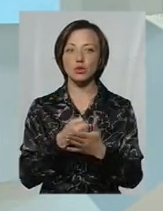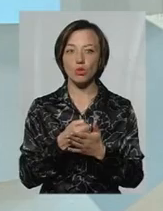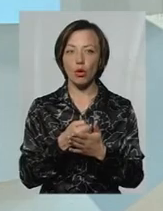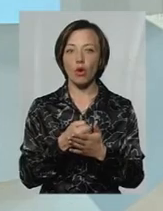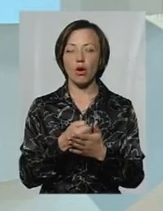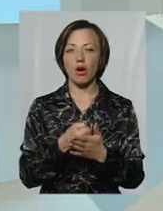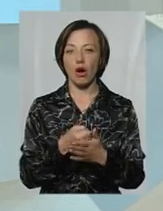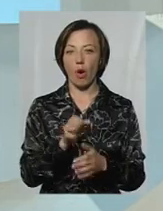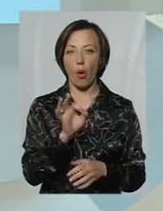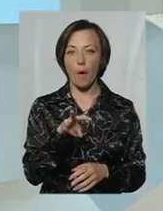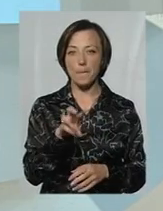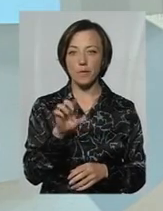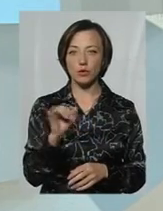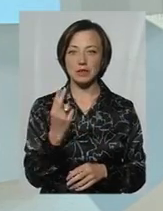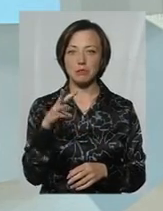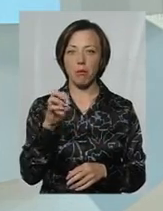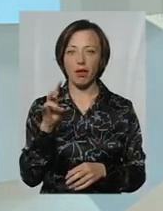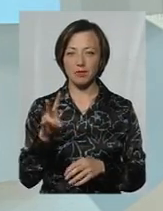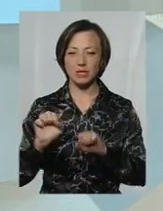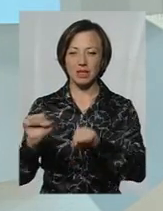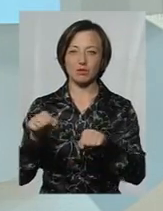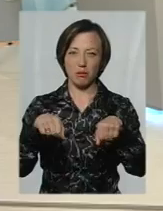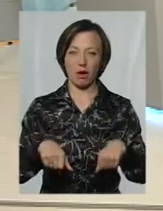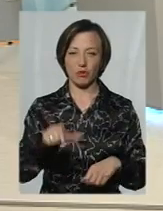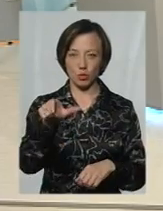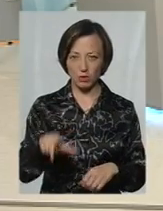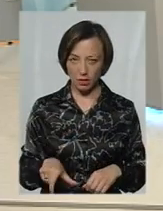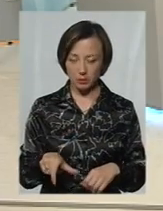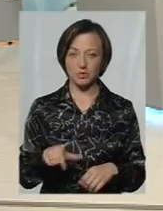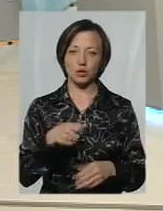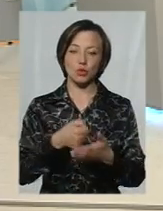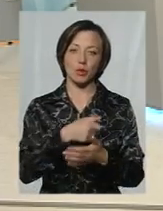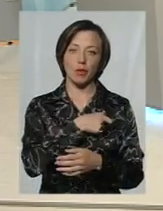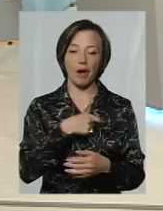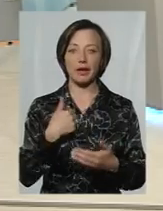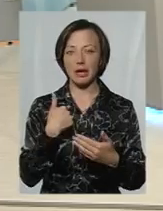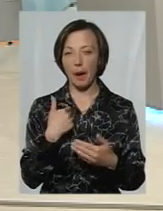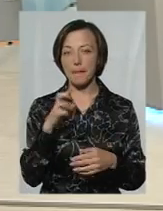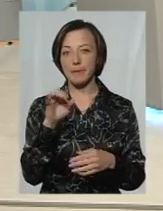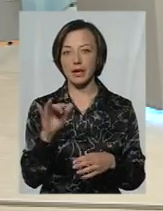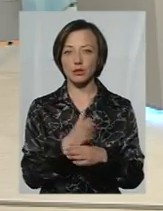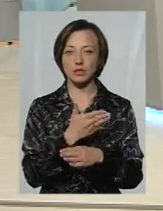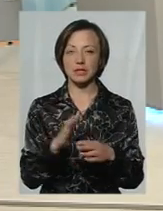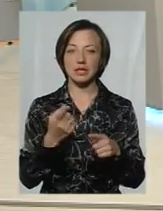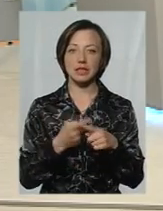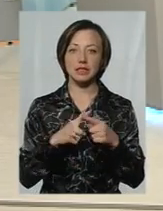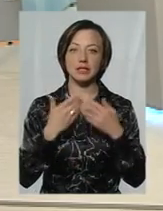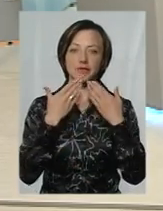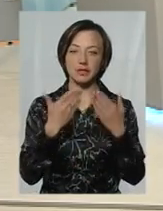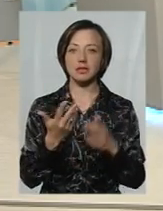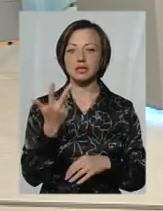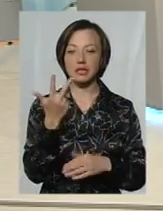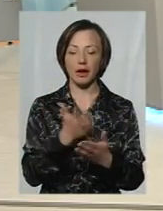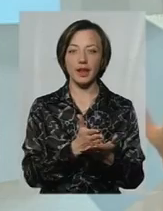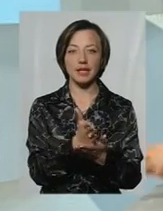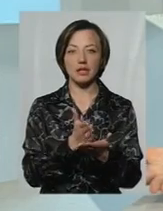омбудсмена та до громадських діячів, як до депутата, я би розділила ці звернення на такі три